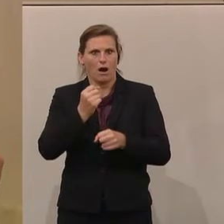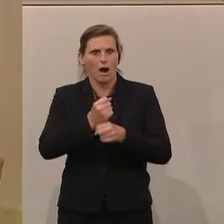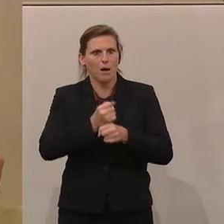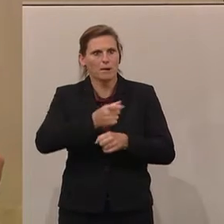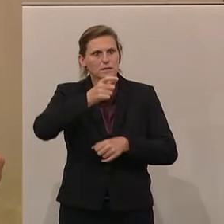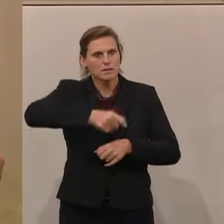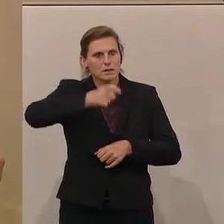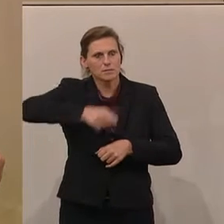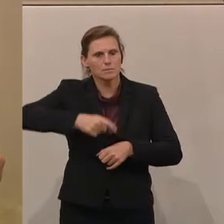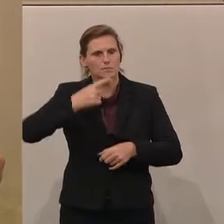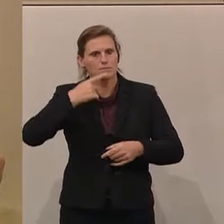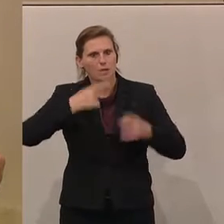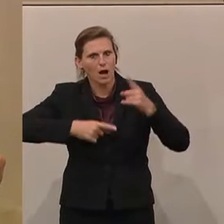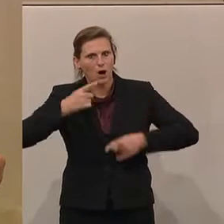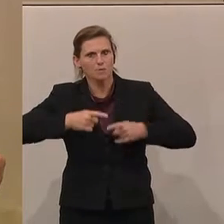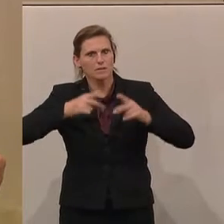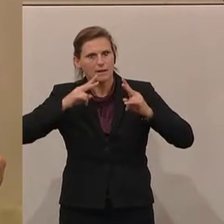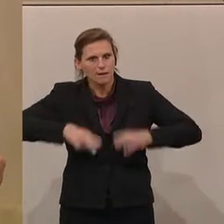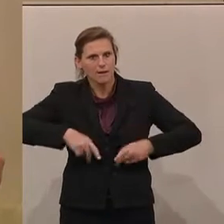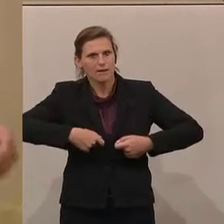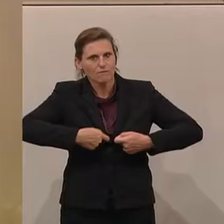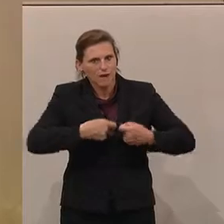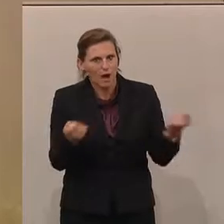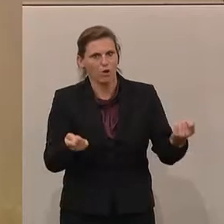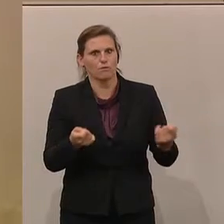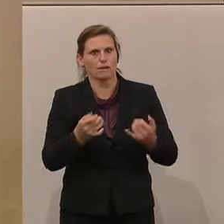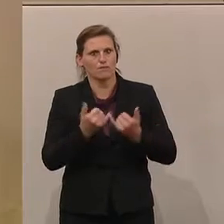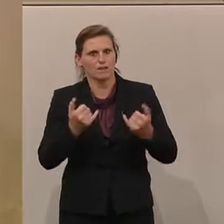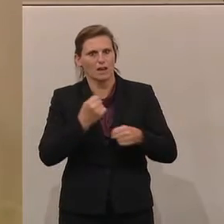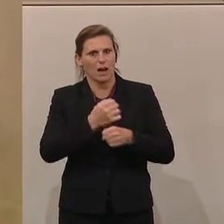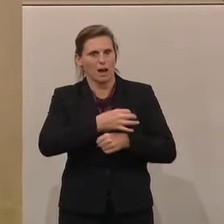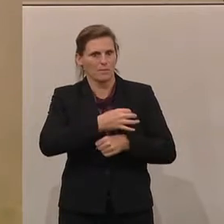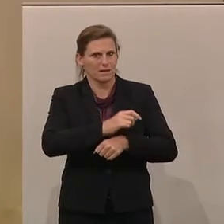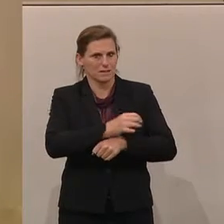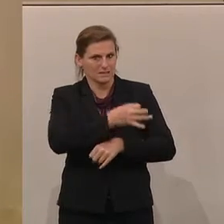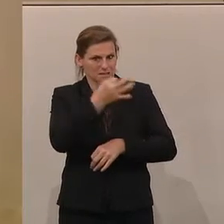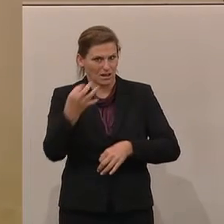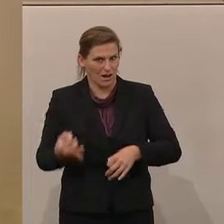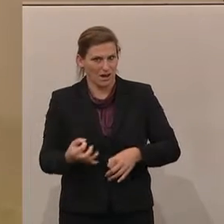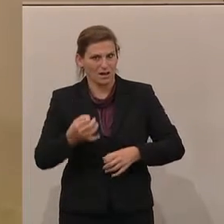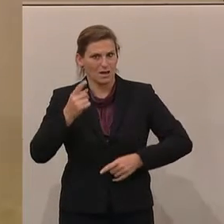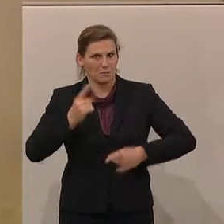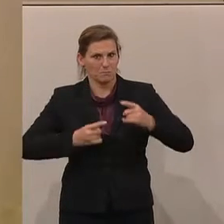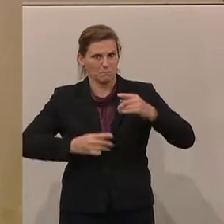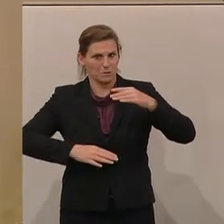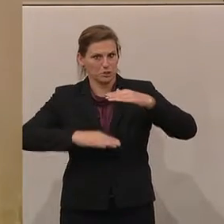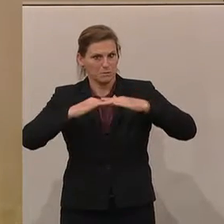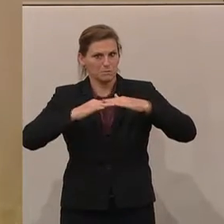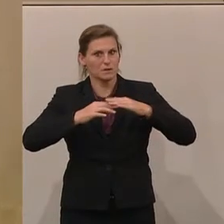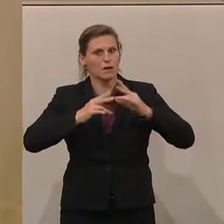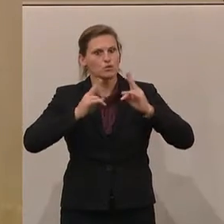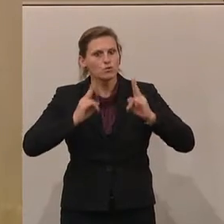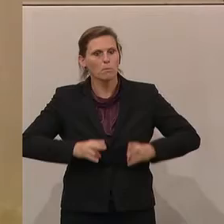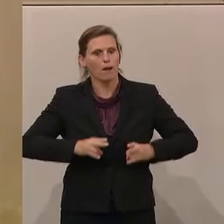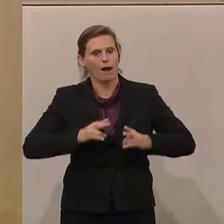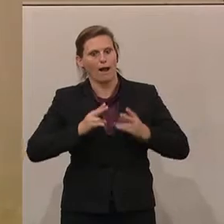behauptet sein Recht als Verkäufer, wenn er den Arbeitstag auf eine bestimmte Normalgröße